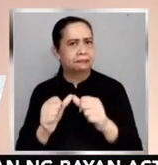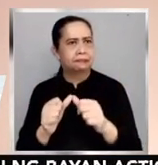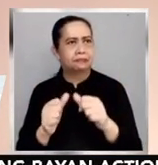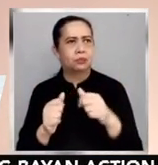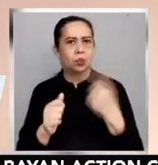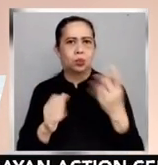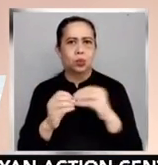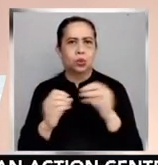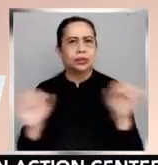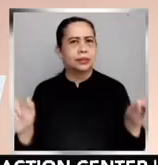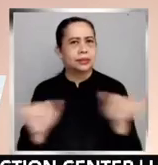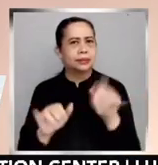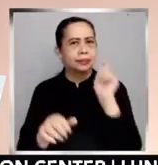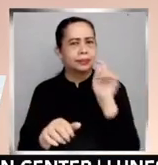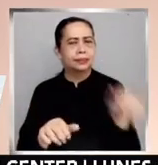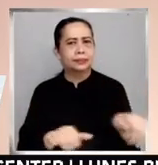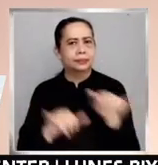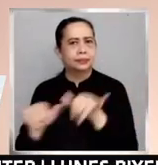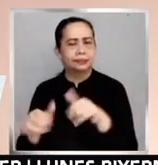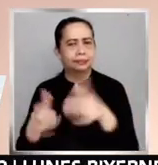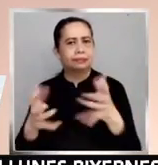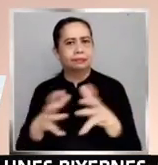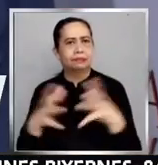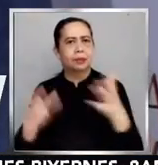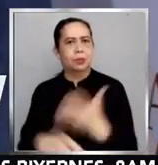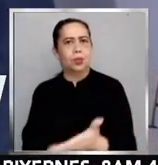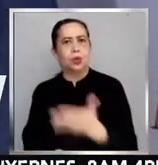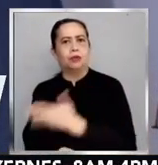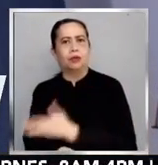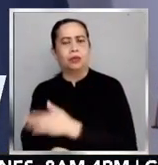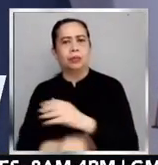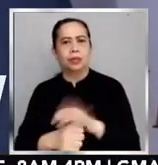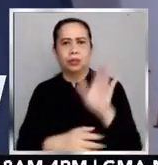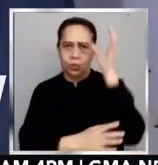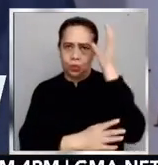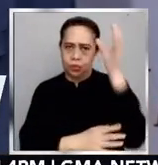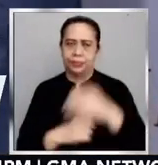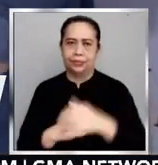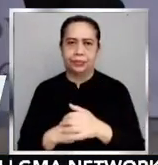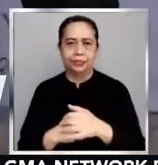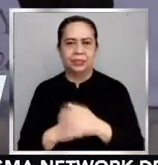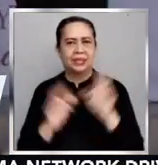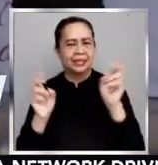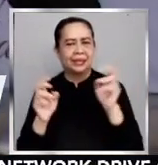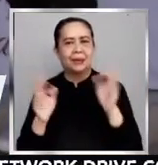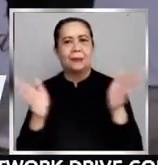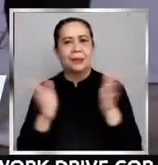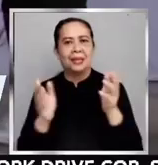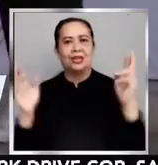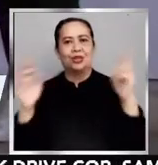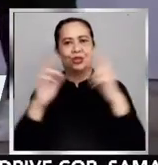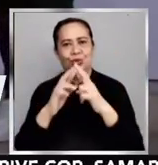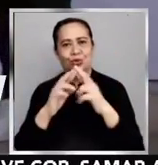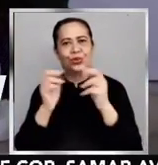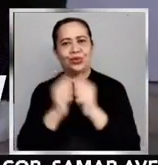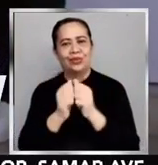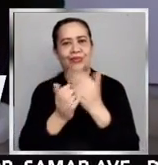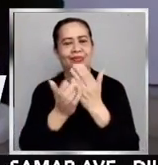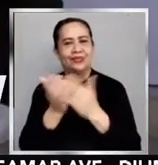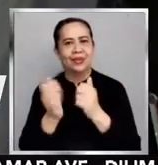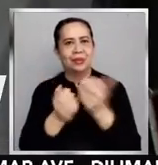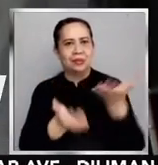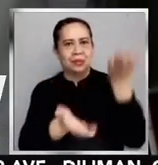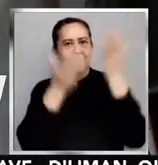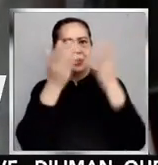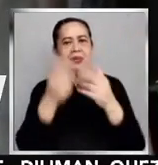also expansion and improvement of the concept. Mini reunion nga raw ito ni Dong kasama ang ilan sa bigating cast ng